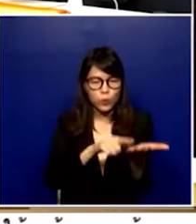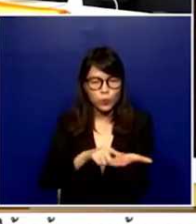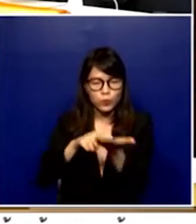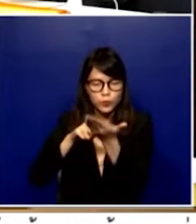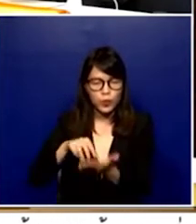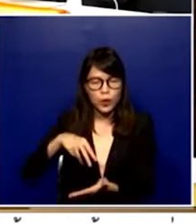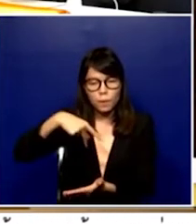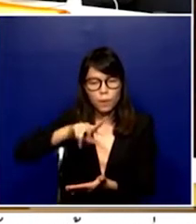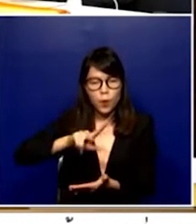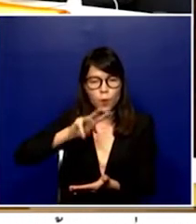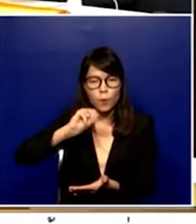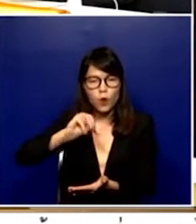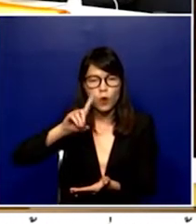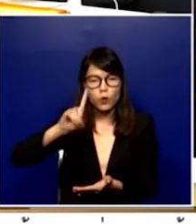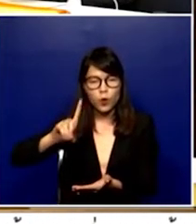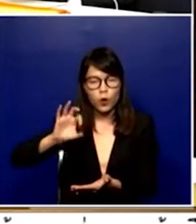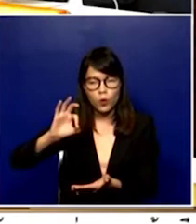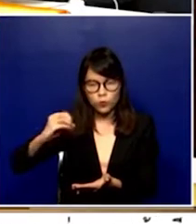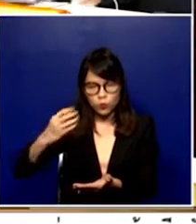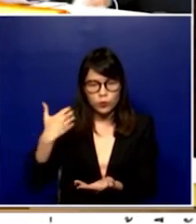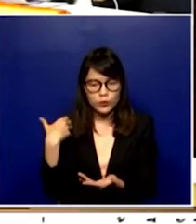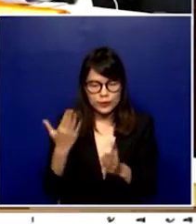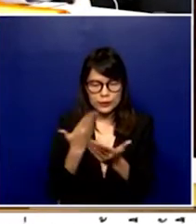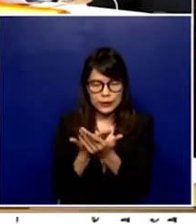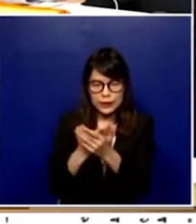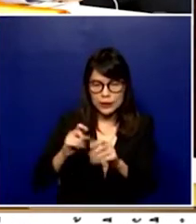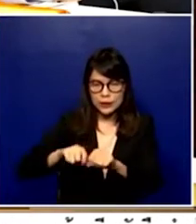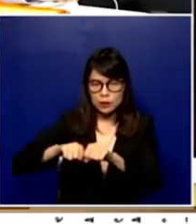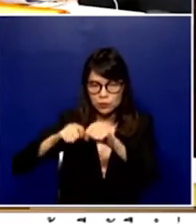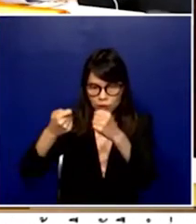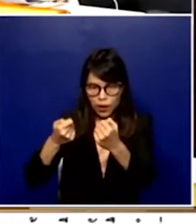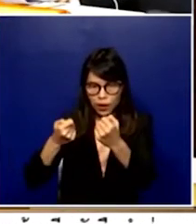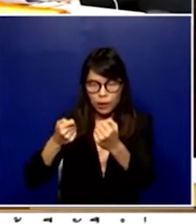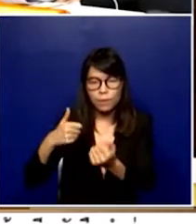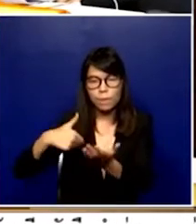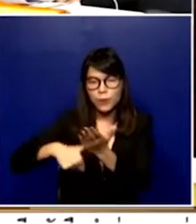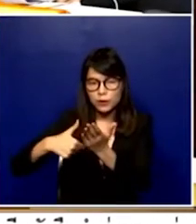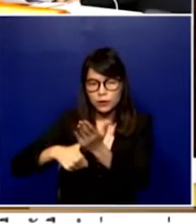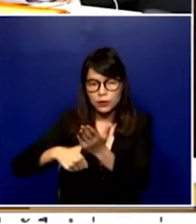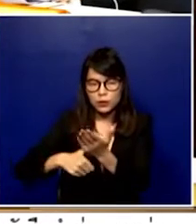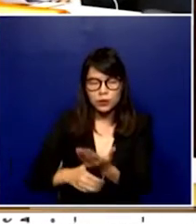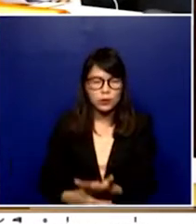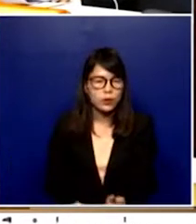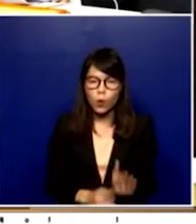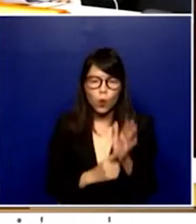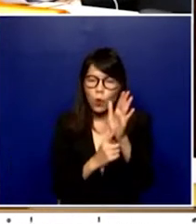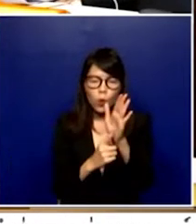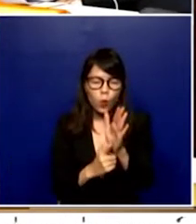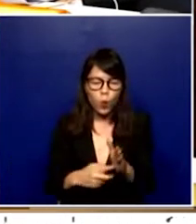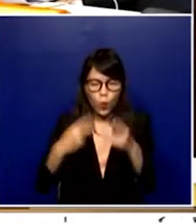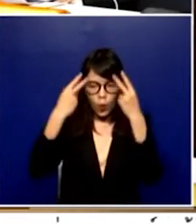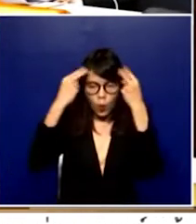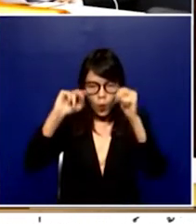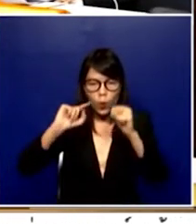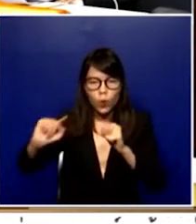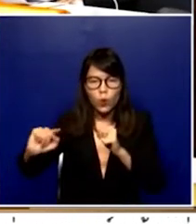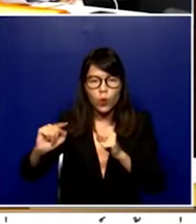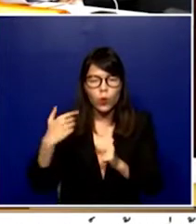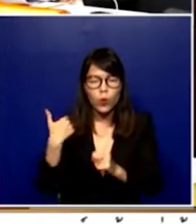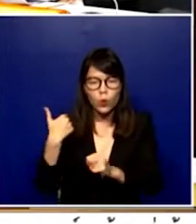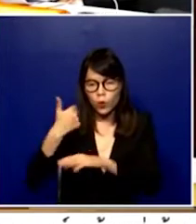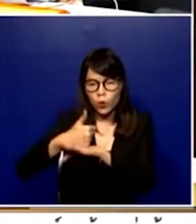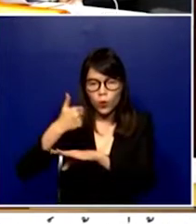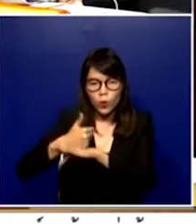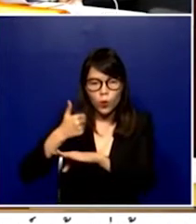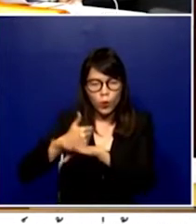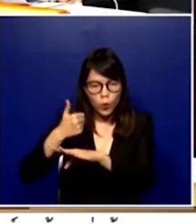วยโดยในจ้างจคำนวนและหักนทิจ่าย คประทานในกรณีบทเอกประยุติในจ้างคือสำนัปราสนาย